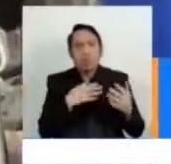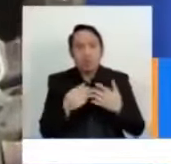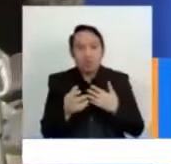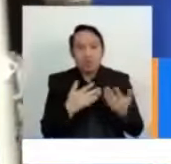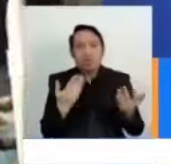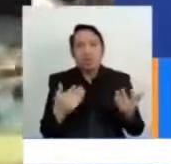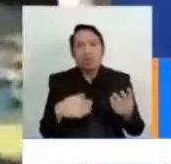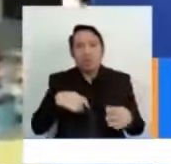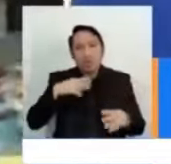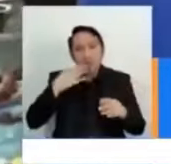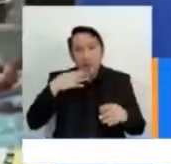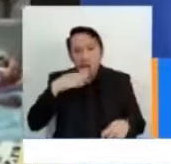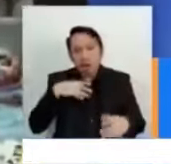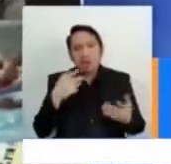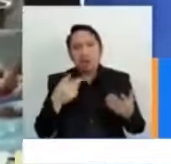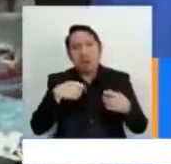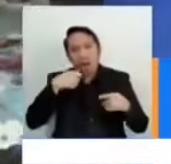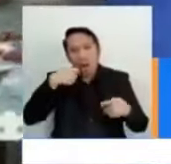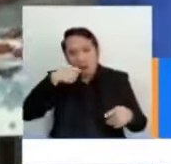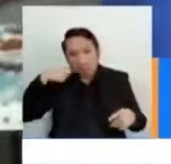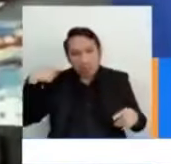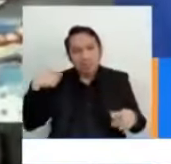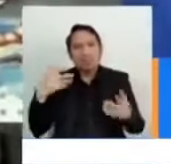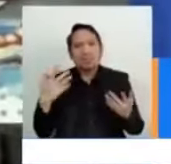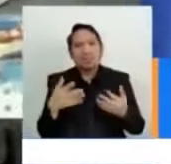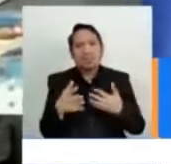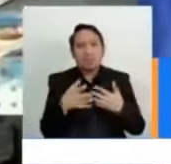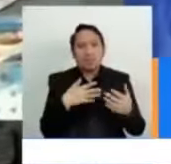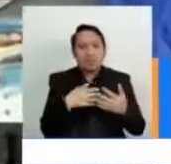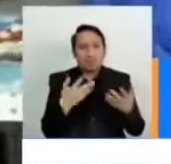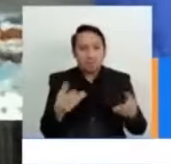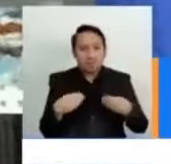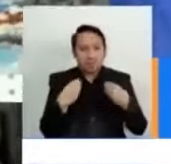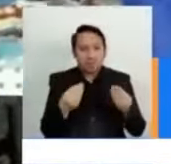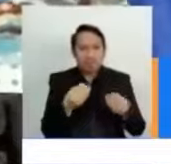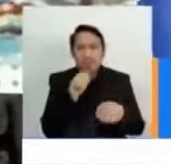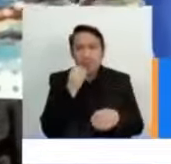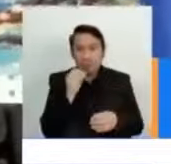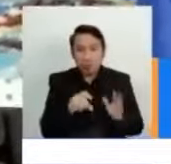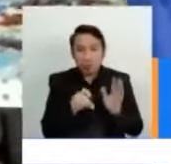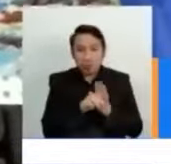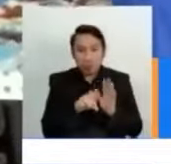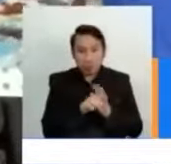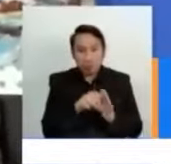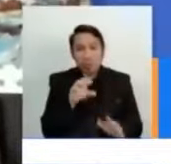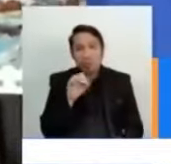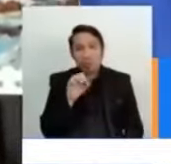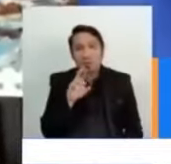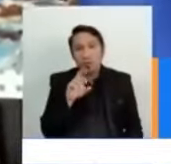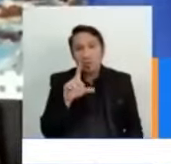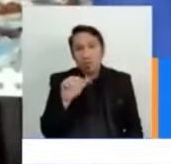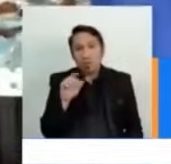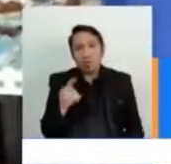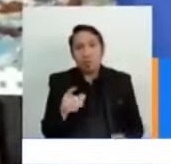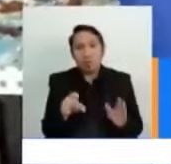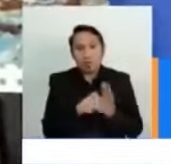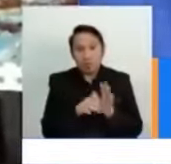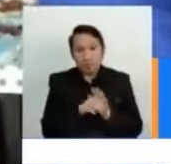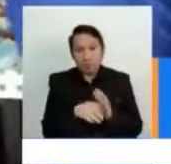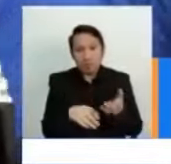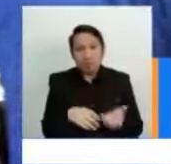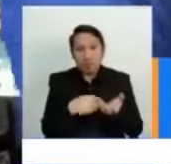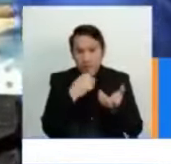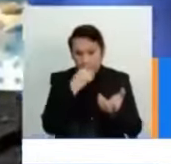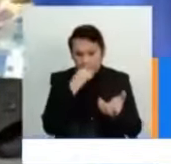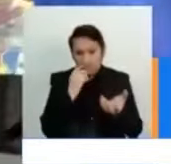ibibigay mo lang dito yung stub mo para mabigyan ka namin ng order. For example, nag-order ka sa akin, okay, ng overload. So, overload. Ito. Ako, overload, syempre. Overload. Yun din ang dadayuhin ko dito. So,